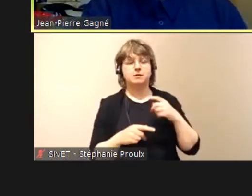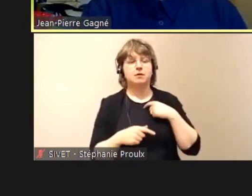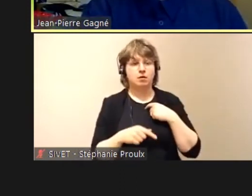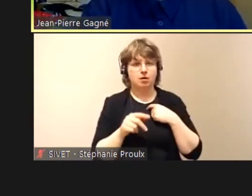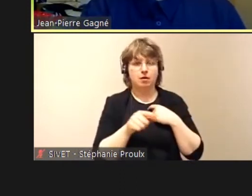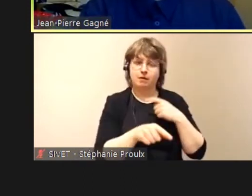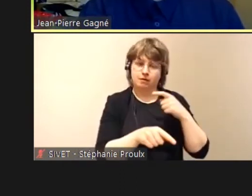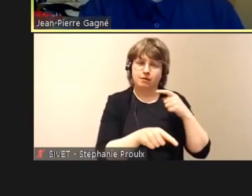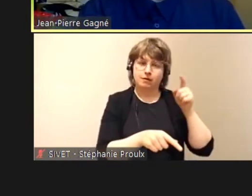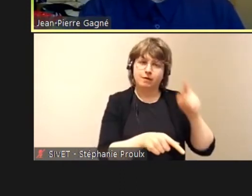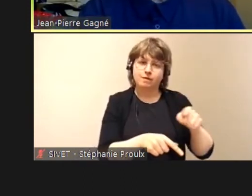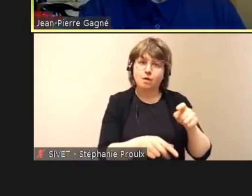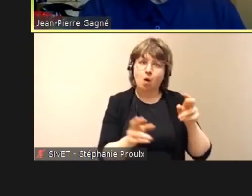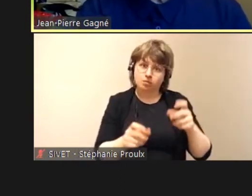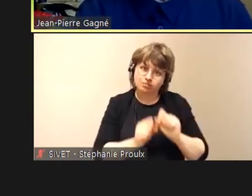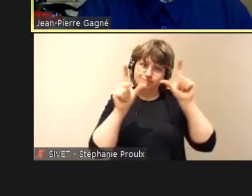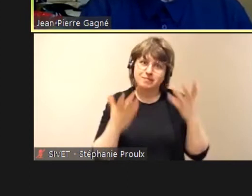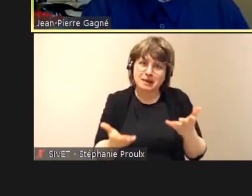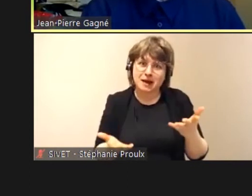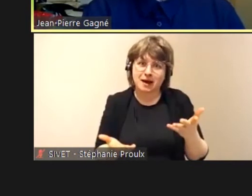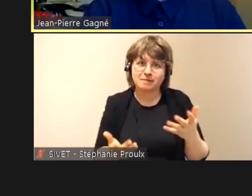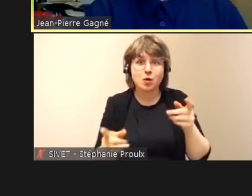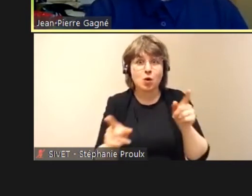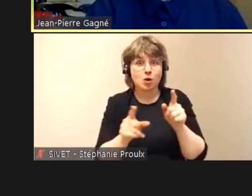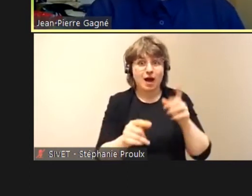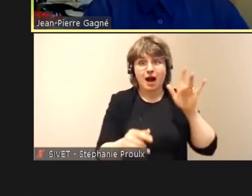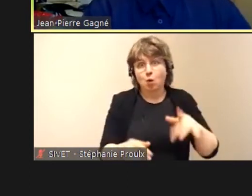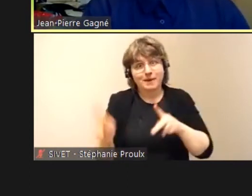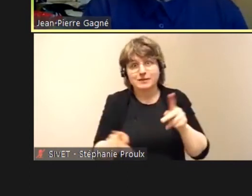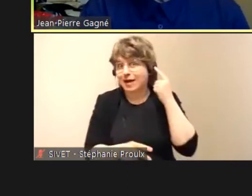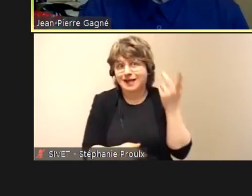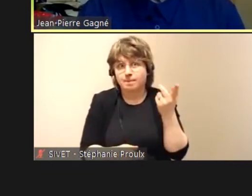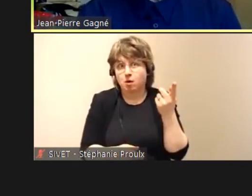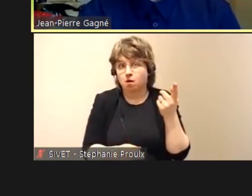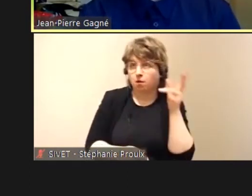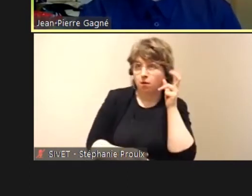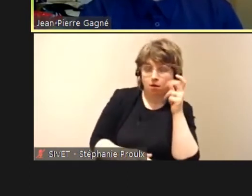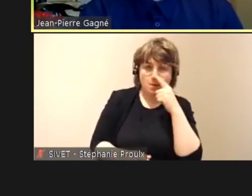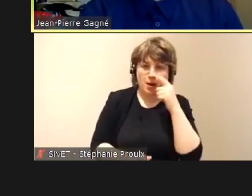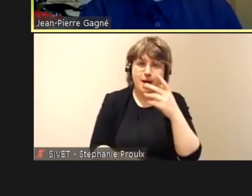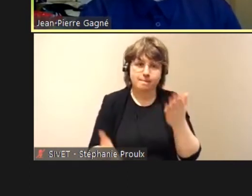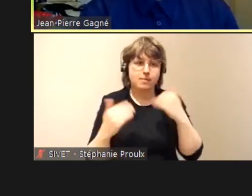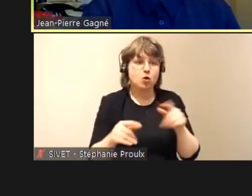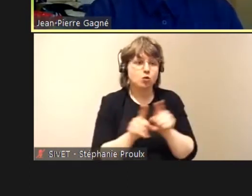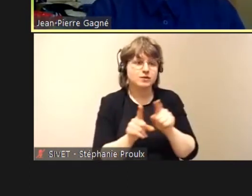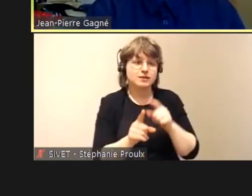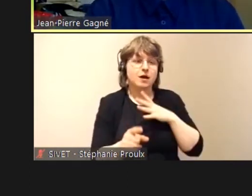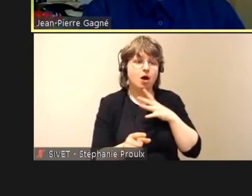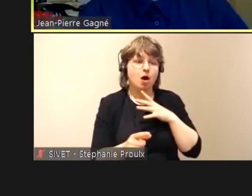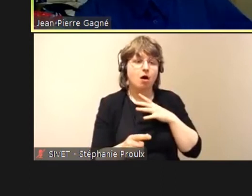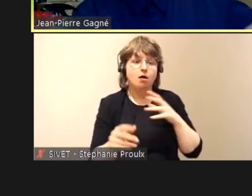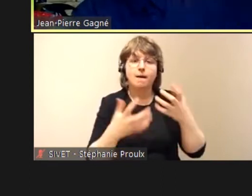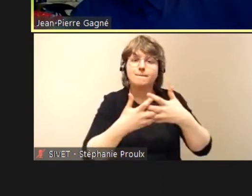puisse réaliser qu'il y a un son dans l'environnement, même si elle a de la difficulté à entendre. Il y a des équipements, des détecteurs de son qui vont être